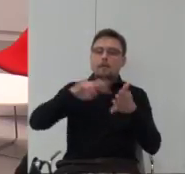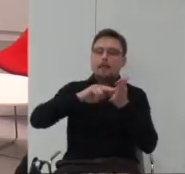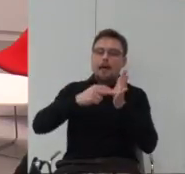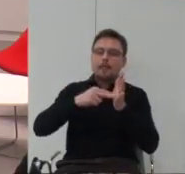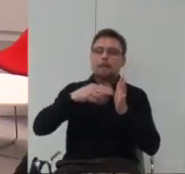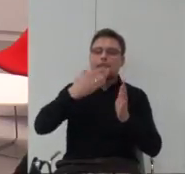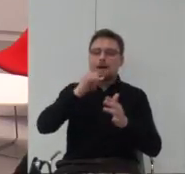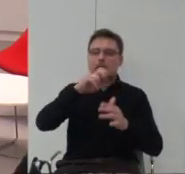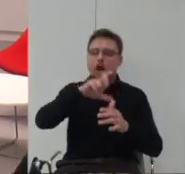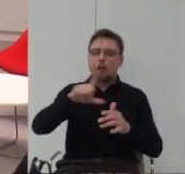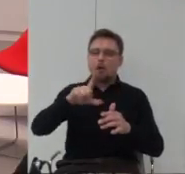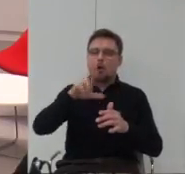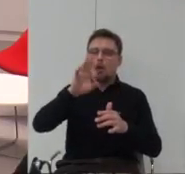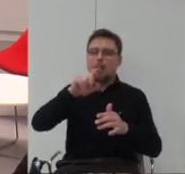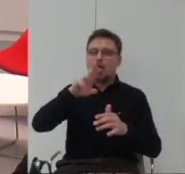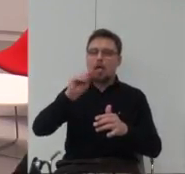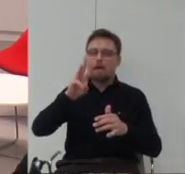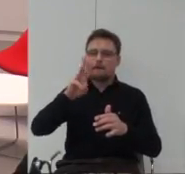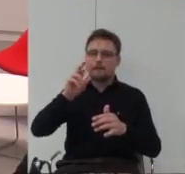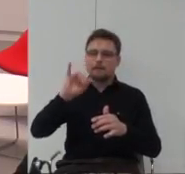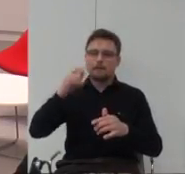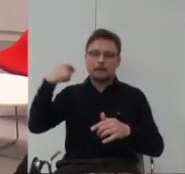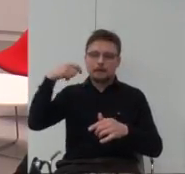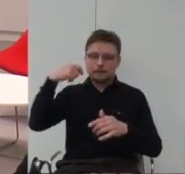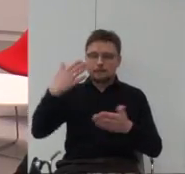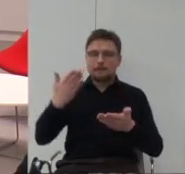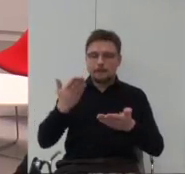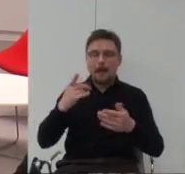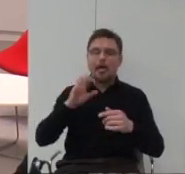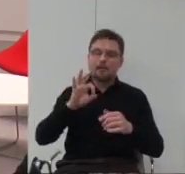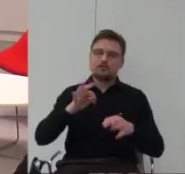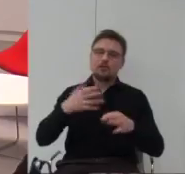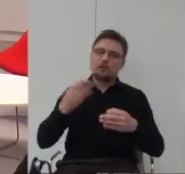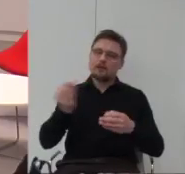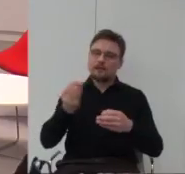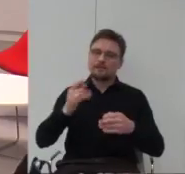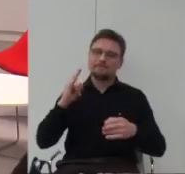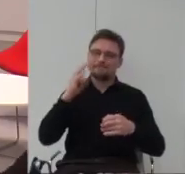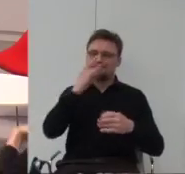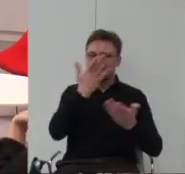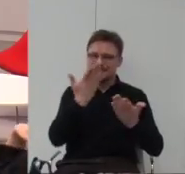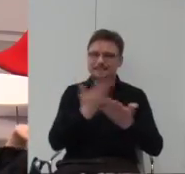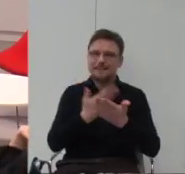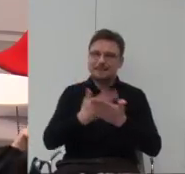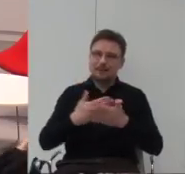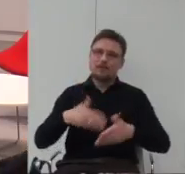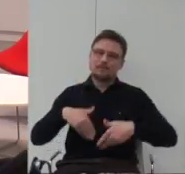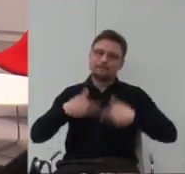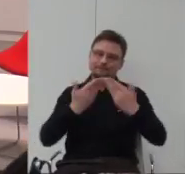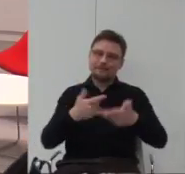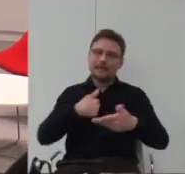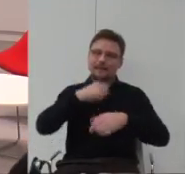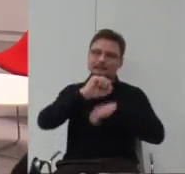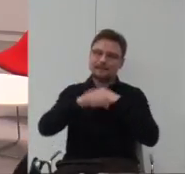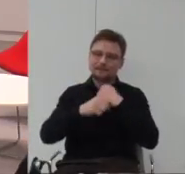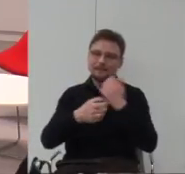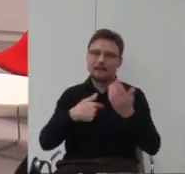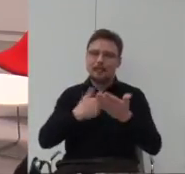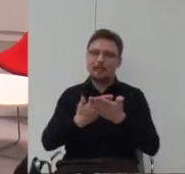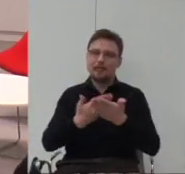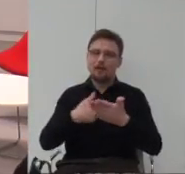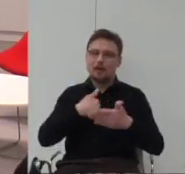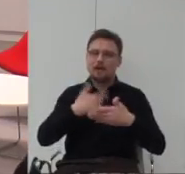dlatego że miał dzisiejszą konferencję tworzyć prezydent Michał Olszewski, który otworzy, ale trzeci panel, bo jest jeszcze w podróży w samolocie i ustąpił